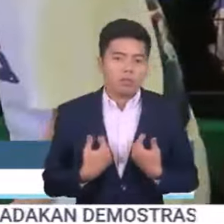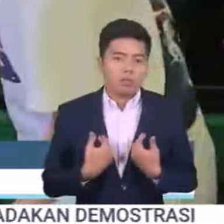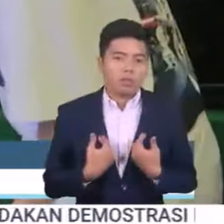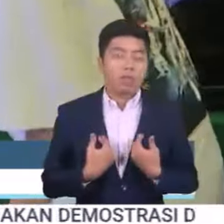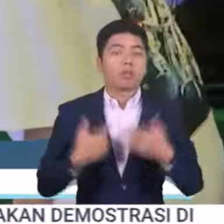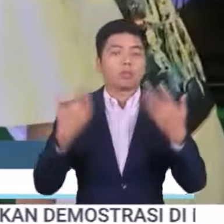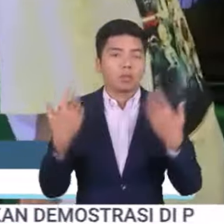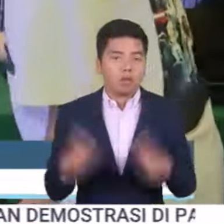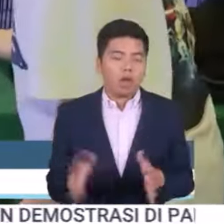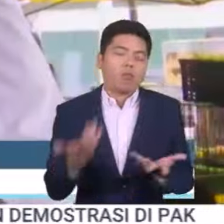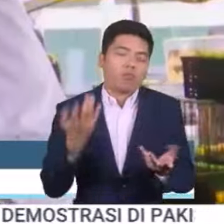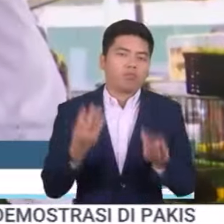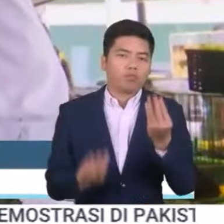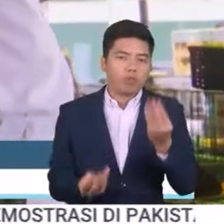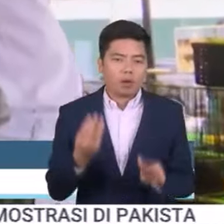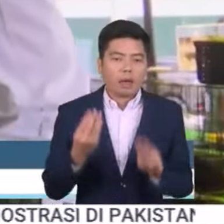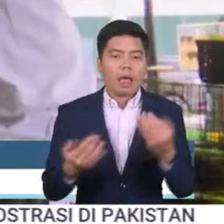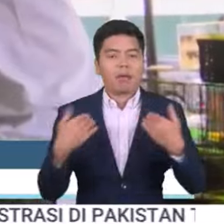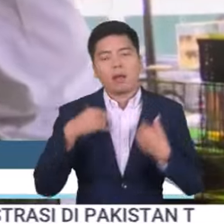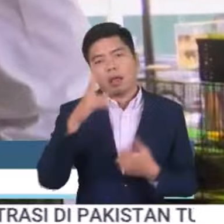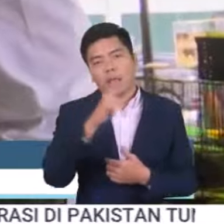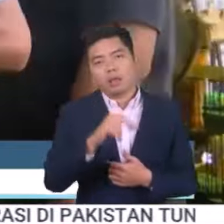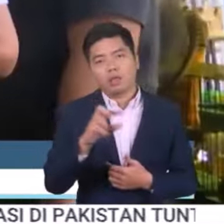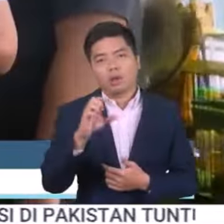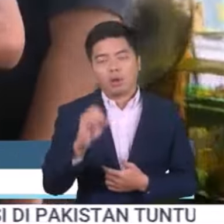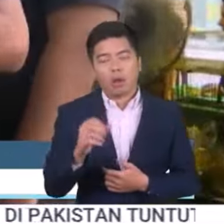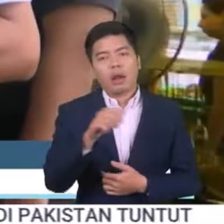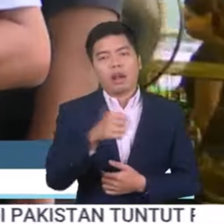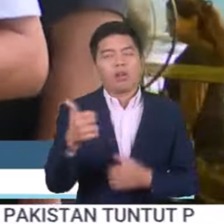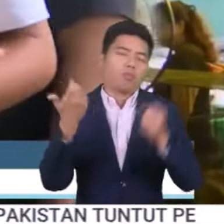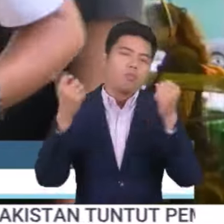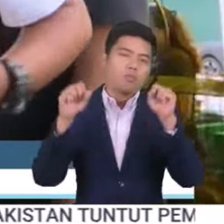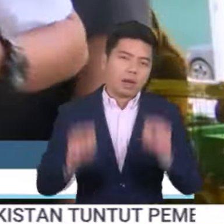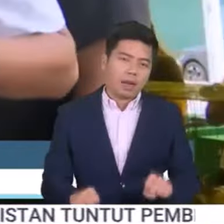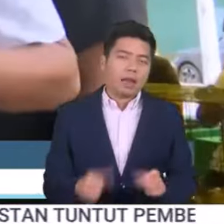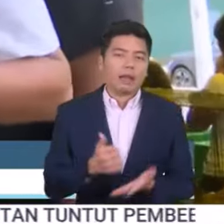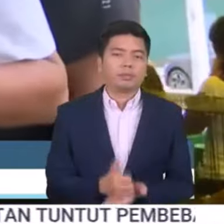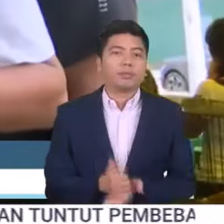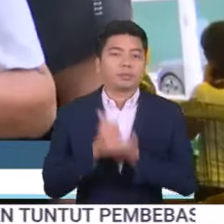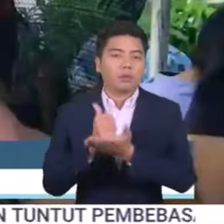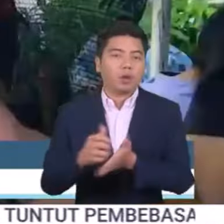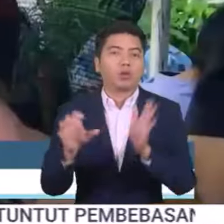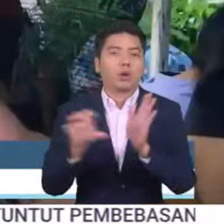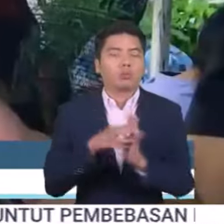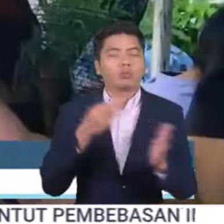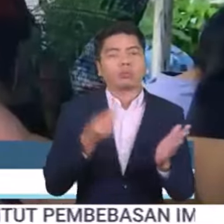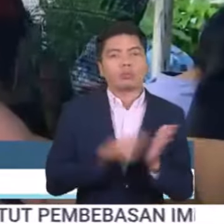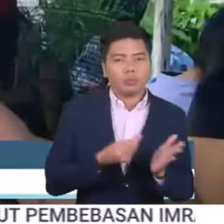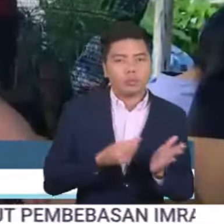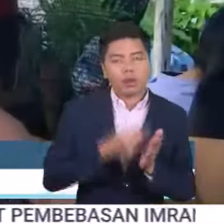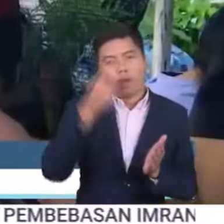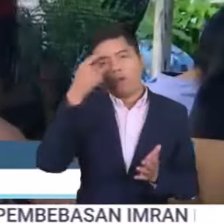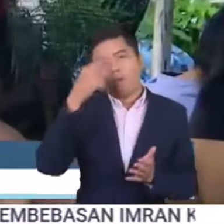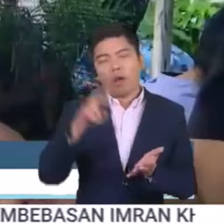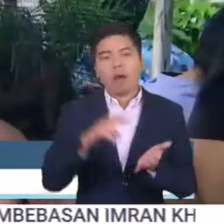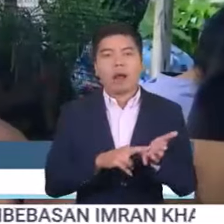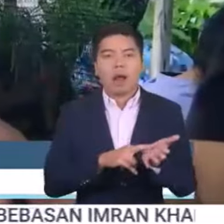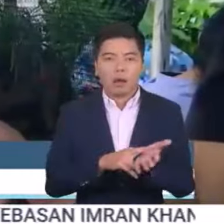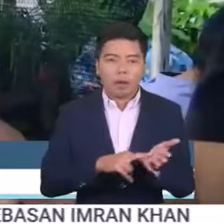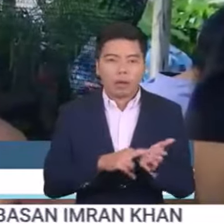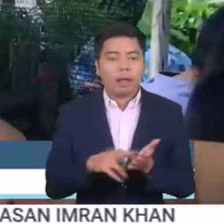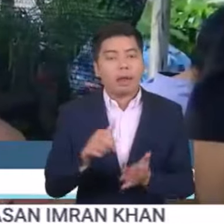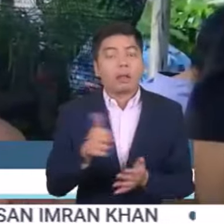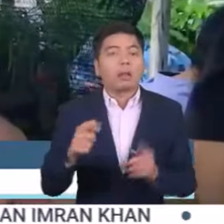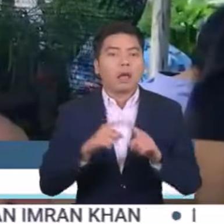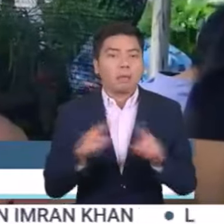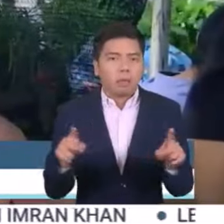Dan kemudian mungkin ada NGO yang boleh bantu dari segi kewangan, rawatan dan sebagainya. Tapi